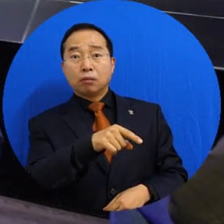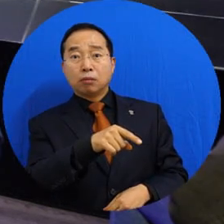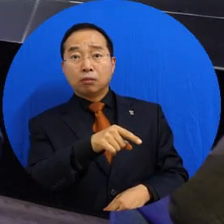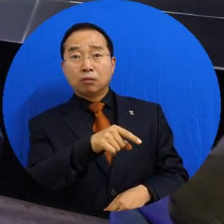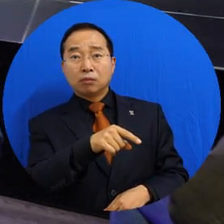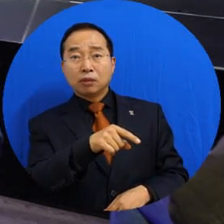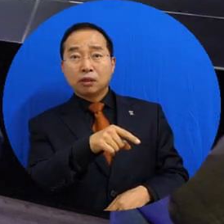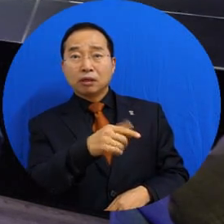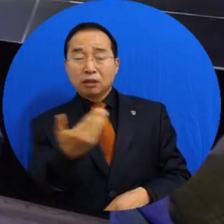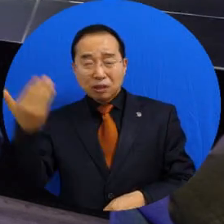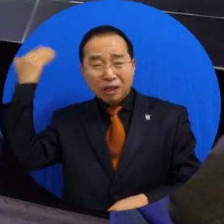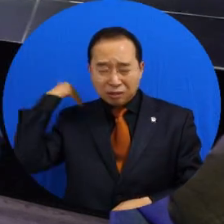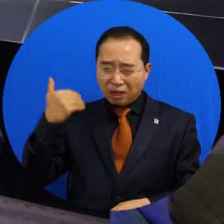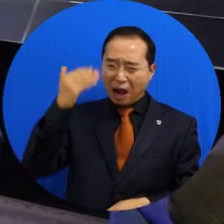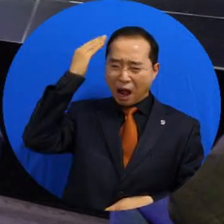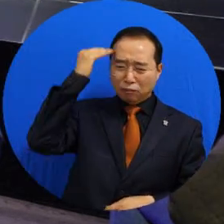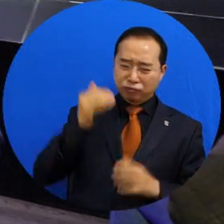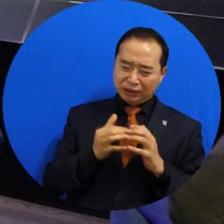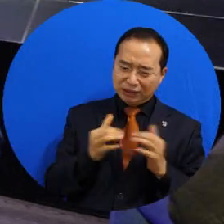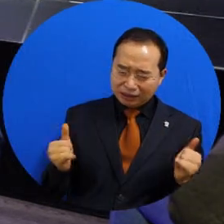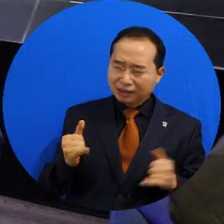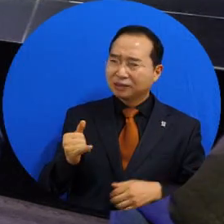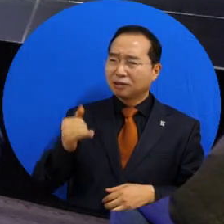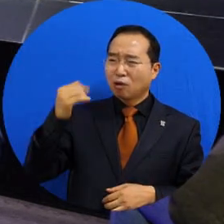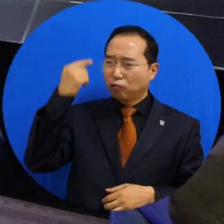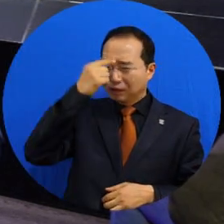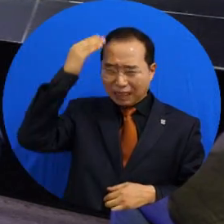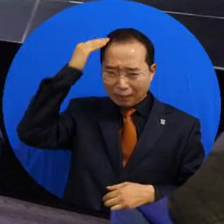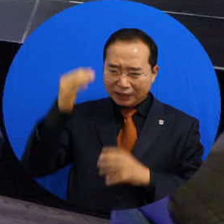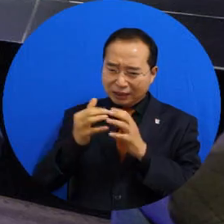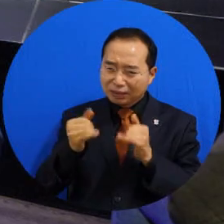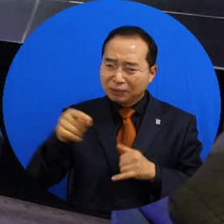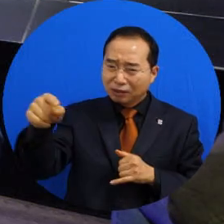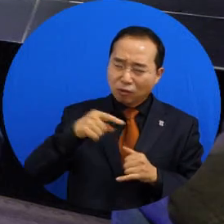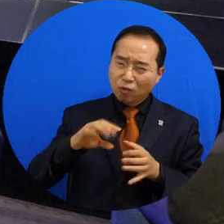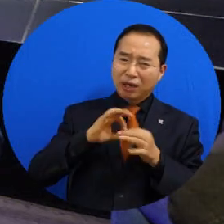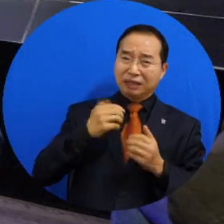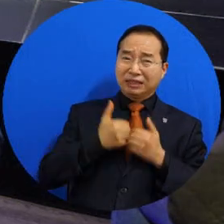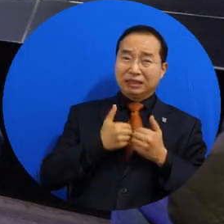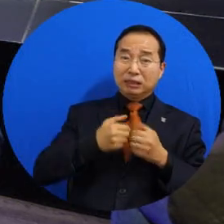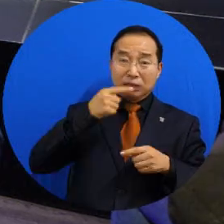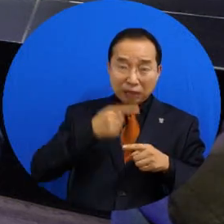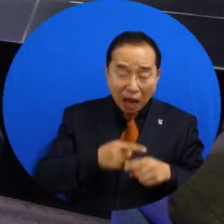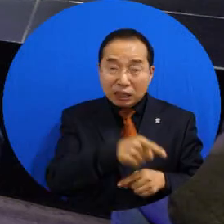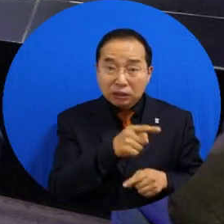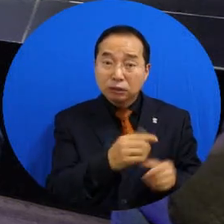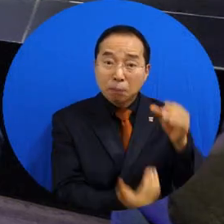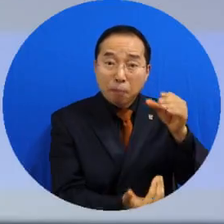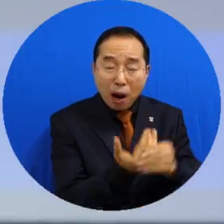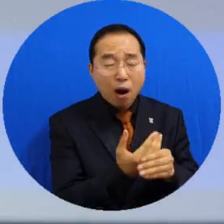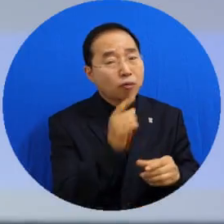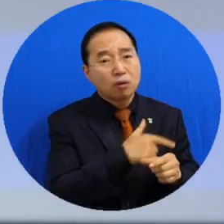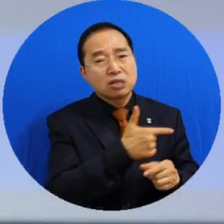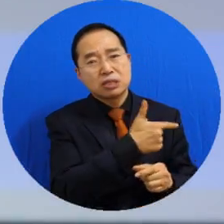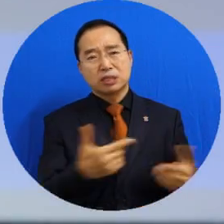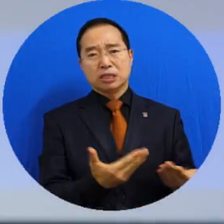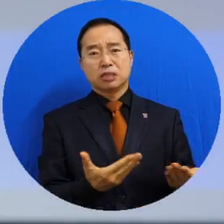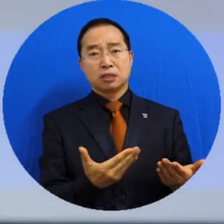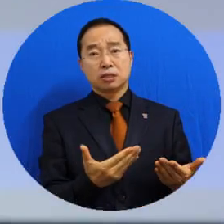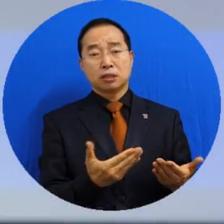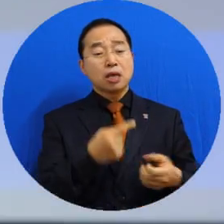좋았었던 한흑 관계가 이 사건으로 인해서 너무 더 안 좋아집니다. 그리고 1년 뒤에 무슨 일이 있었는지 알아요? 1년